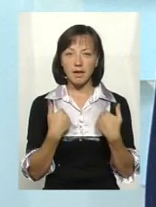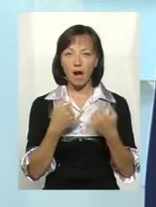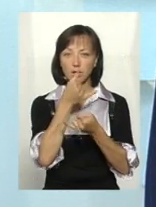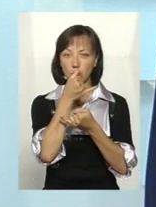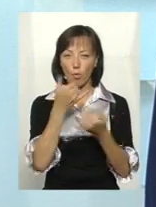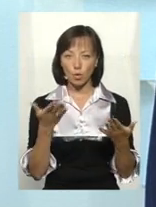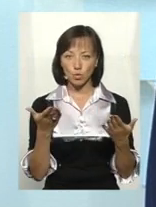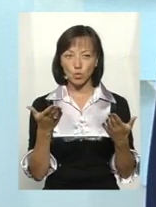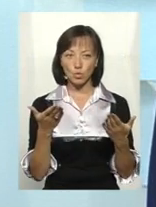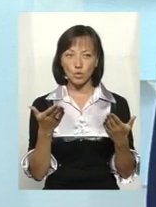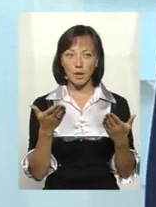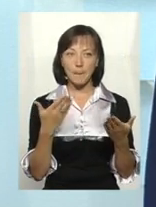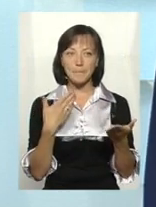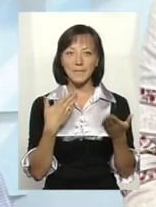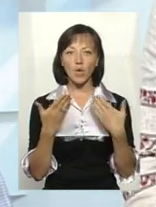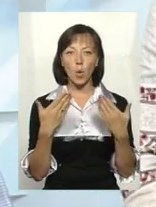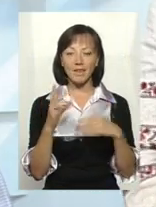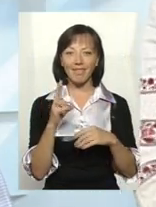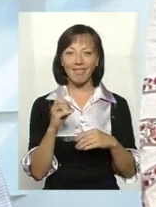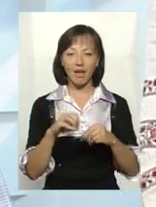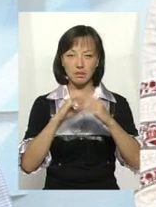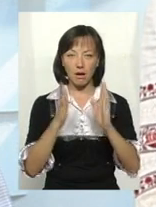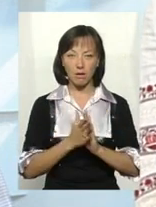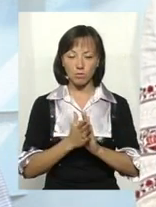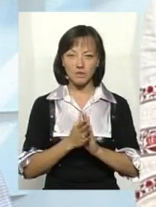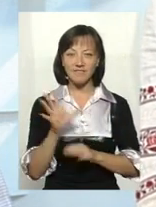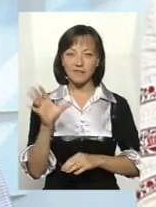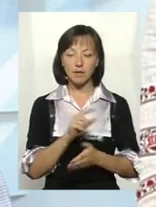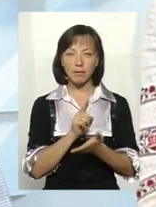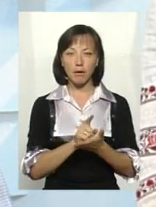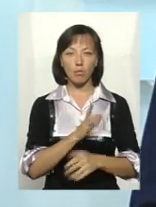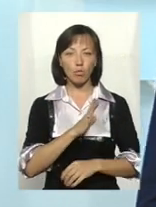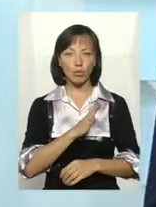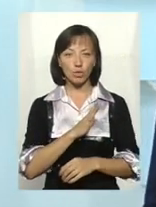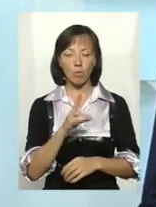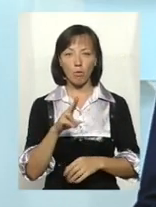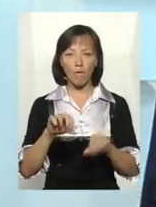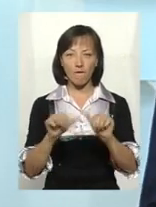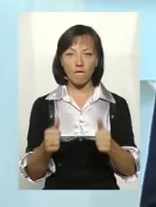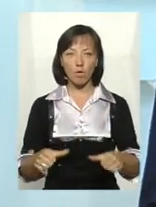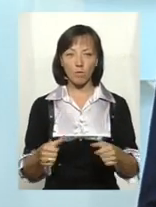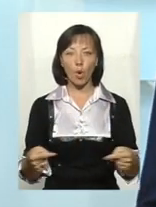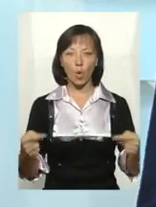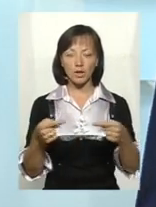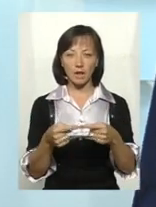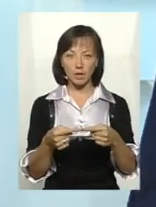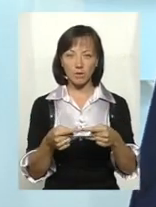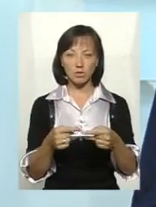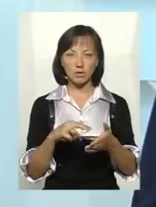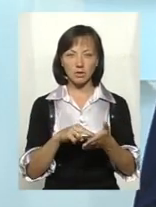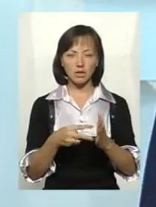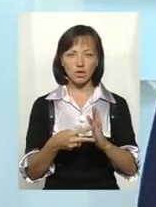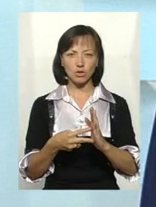можу підходити не концептуально, ви розумієте? Все має бути оформлене конкретно і